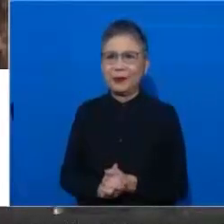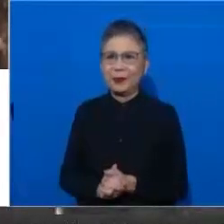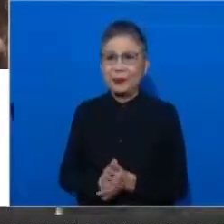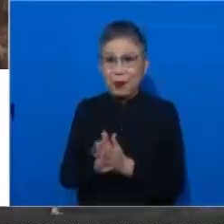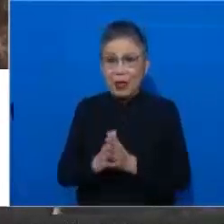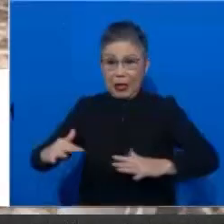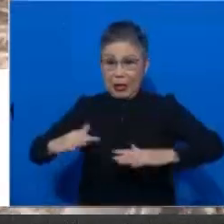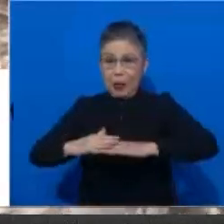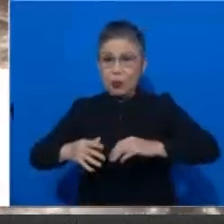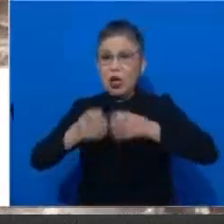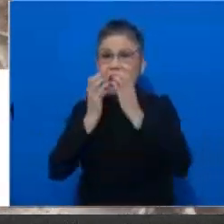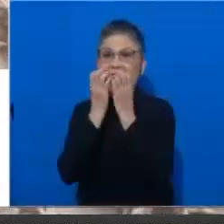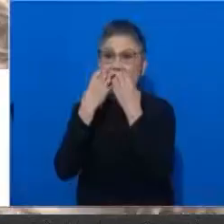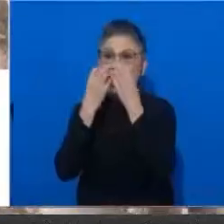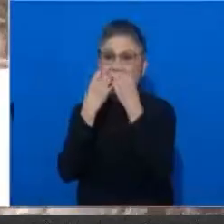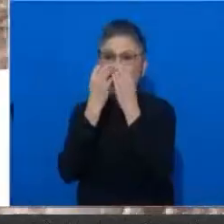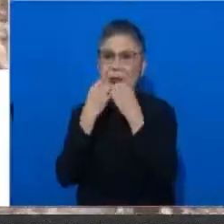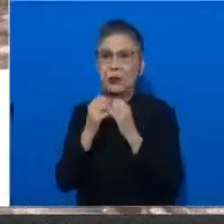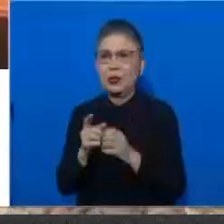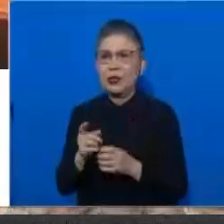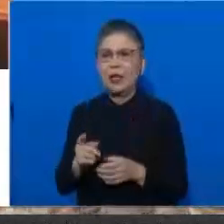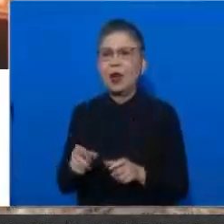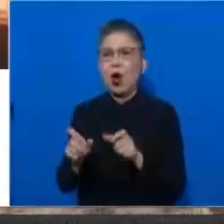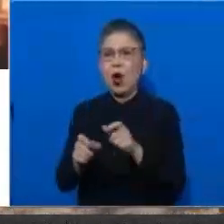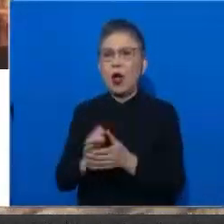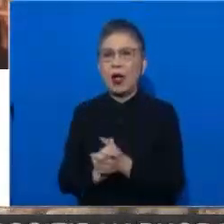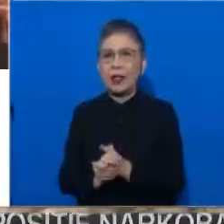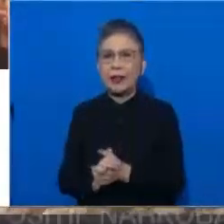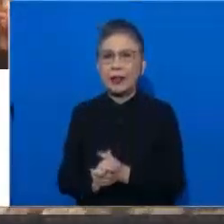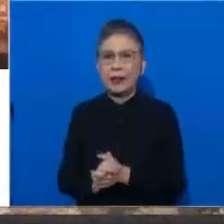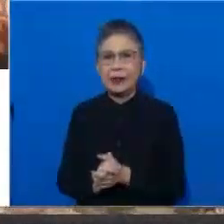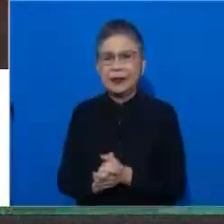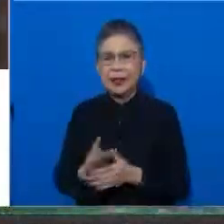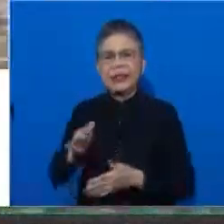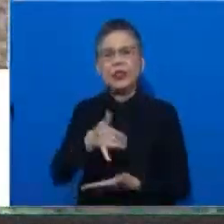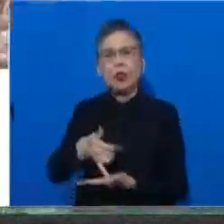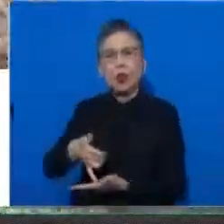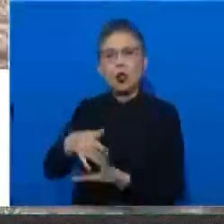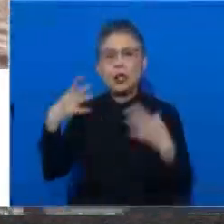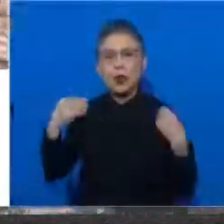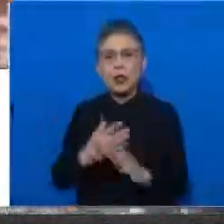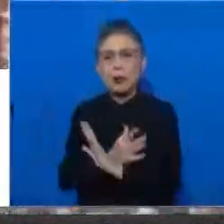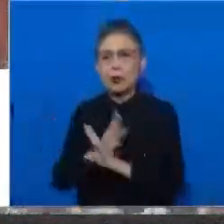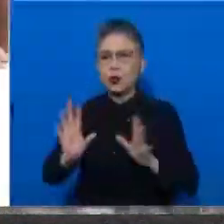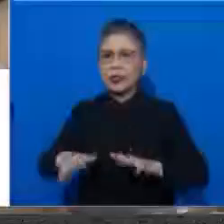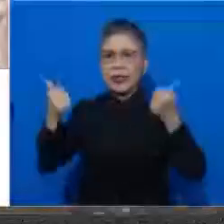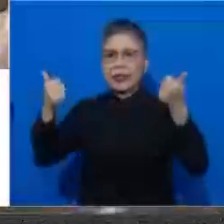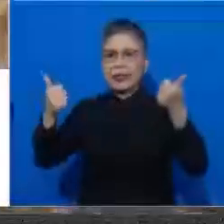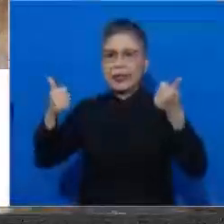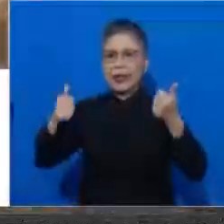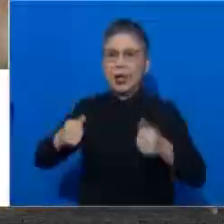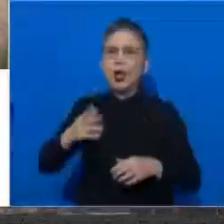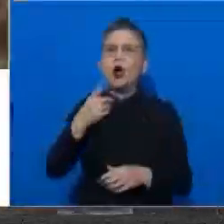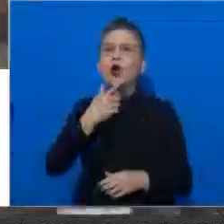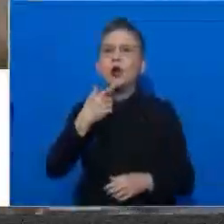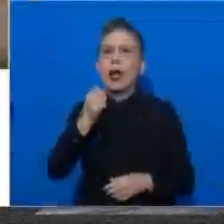Memanfaatkan ladang tebu warga sekitar, Habibur Rahman, seorang warga di Awar-Awar, Asem Bagus, Situbondo, Jawa Timur, sukses mengembangkan usaha gula merah